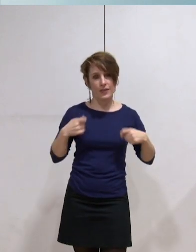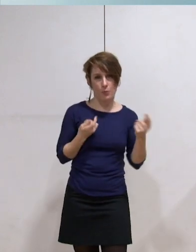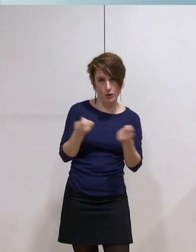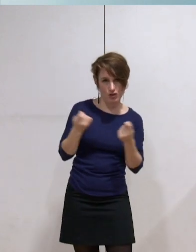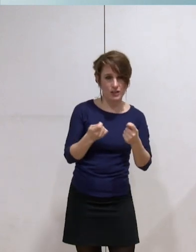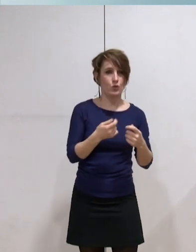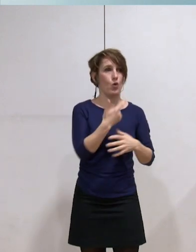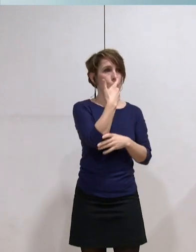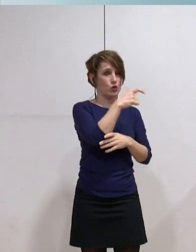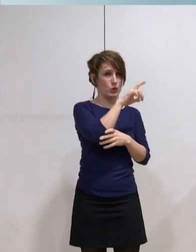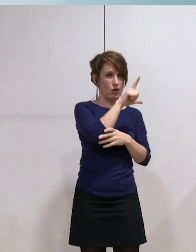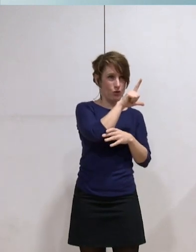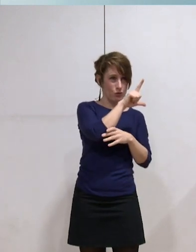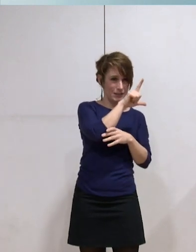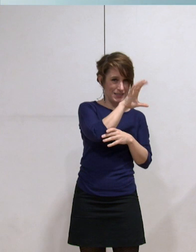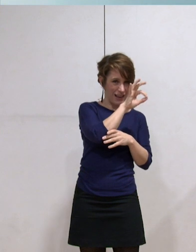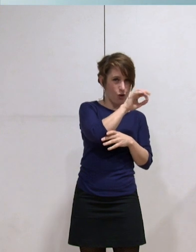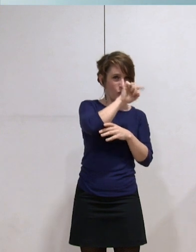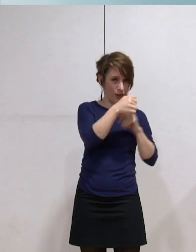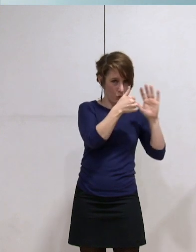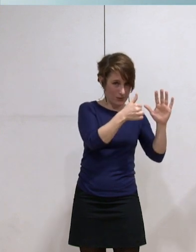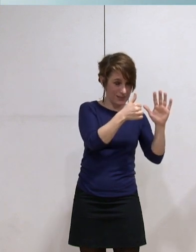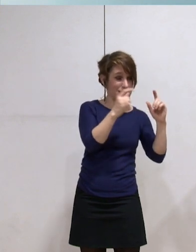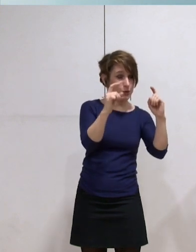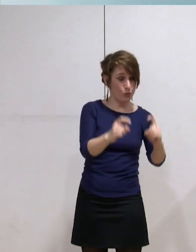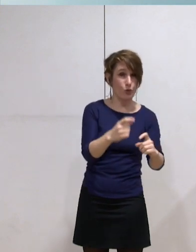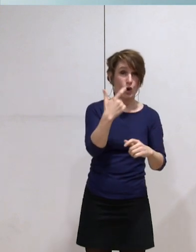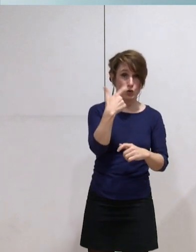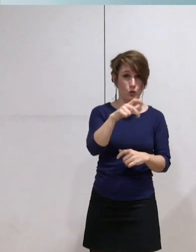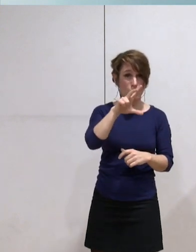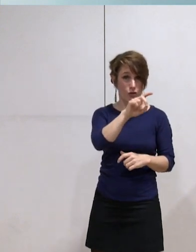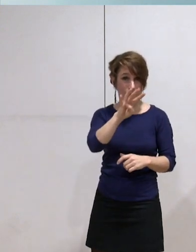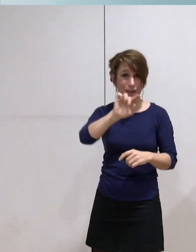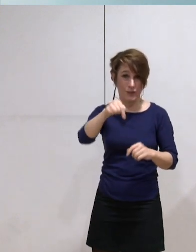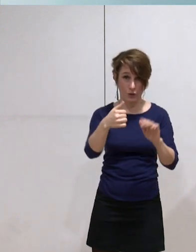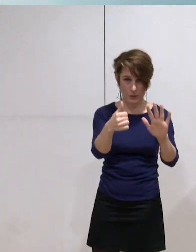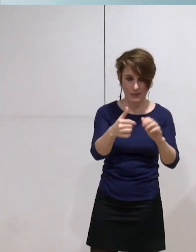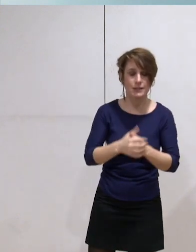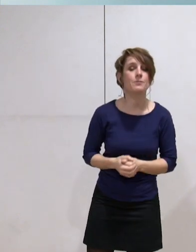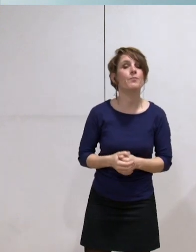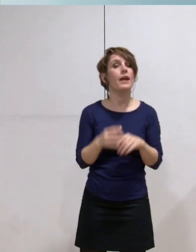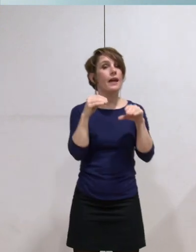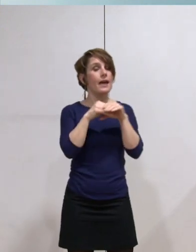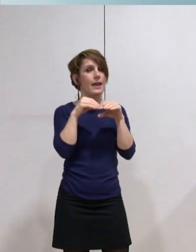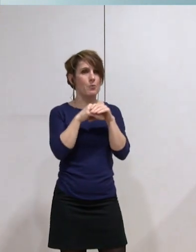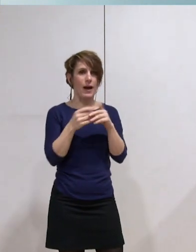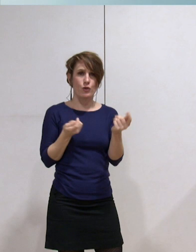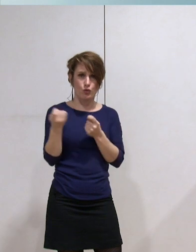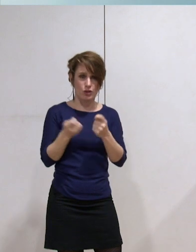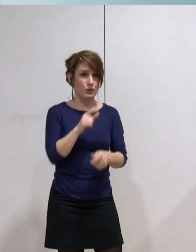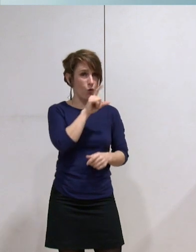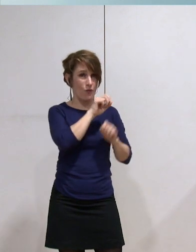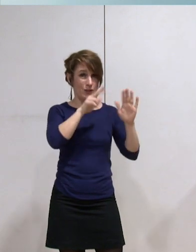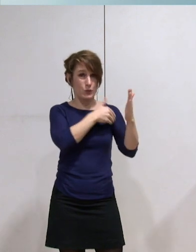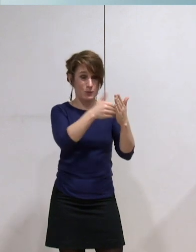passe de 250,6 à 234,6 et l'épargne de gestion passe ainsi de 28